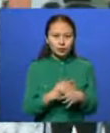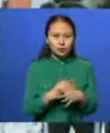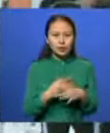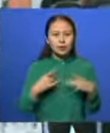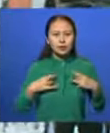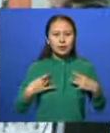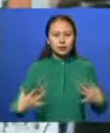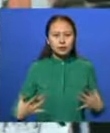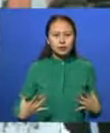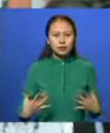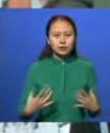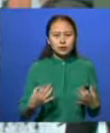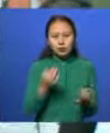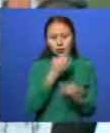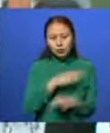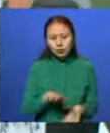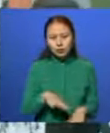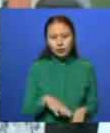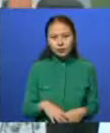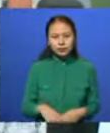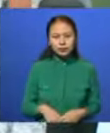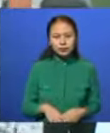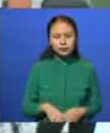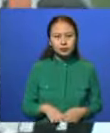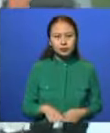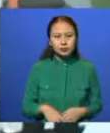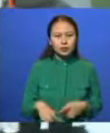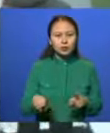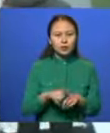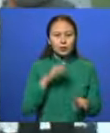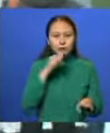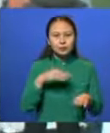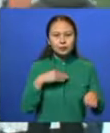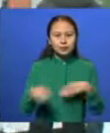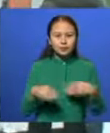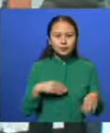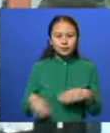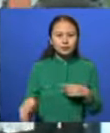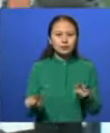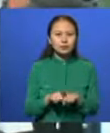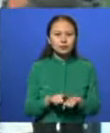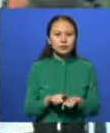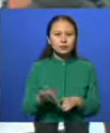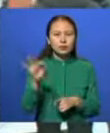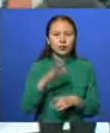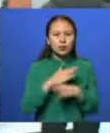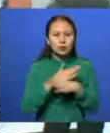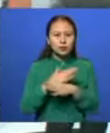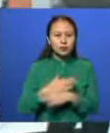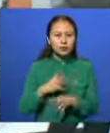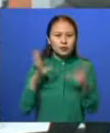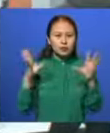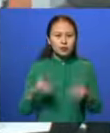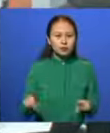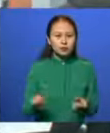мереке кезінде құттықтап, қал жағдайларын біліп, көмектесіп отырады, азық-түлік әкеліп беруге, дәрі-дәрмектерін, үйін тазалауға, барлығына